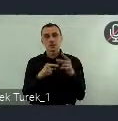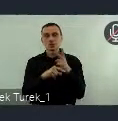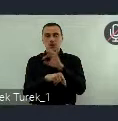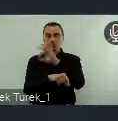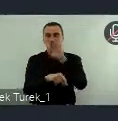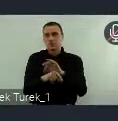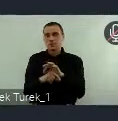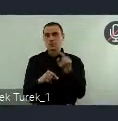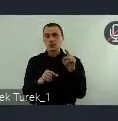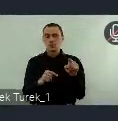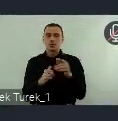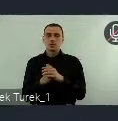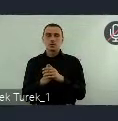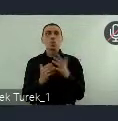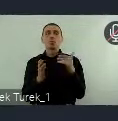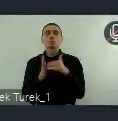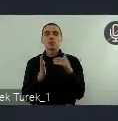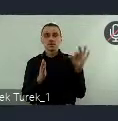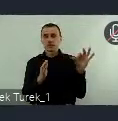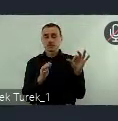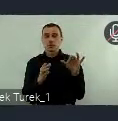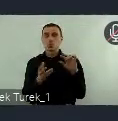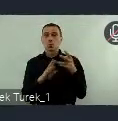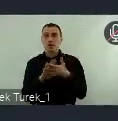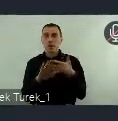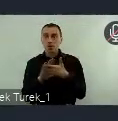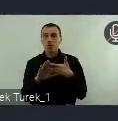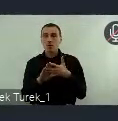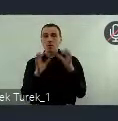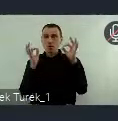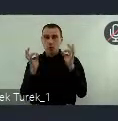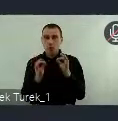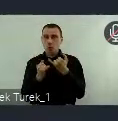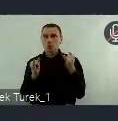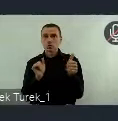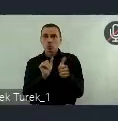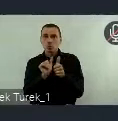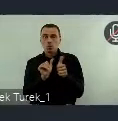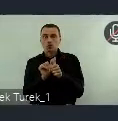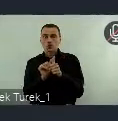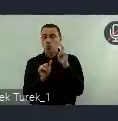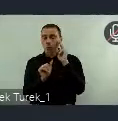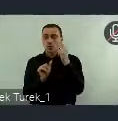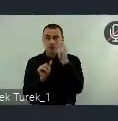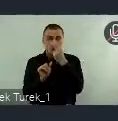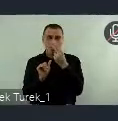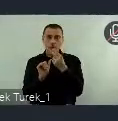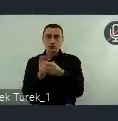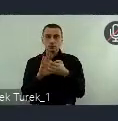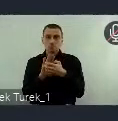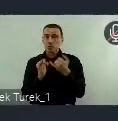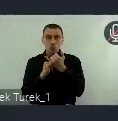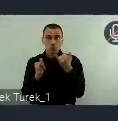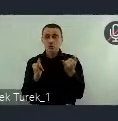zgłaszania potrzeb specjalnych tłumacz języka migowego pętla indukcyjna nie to nasz przewodnik dla osoby głuchoniewidome a różne rzeczy Mogą się zdarzyć